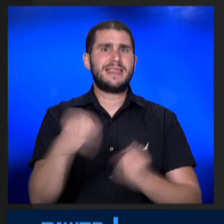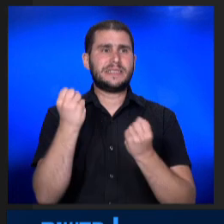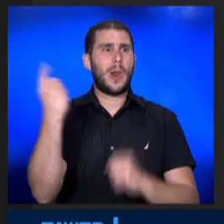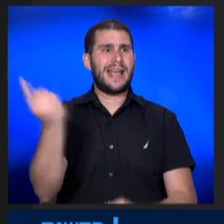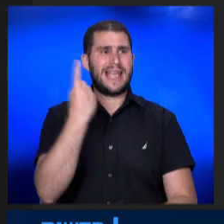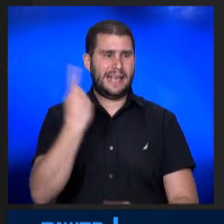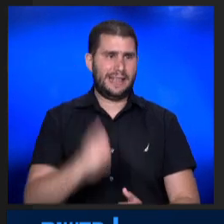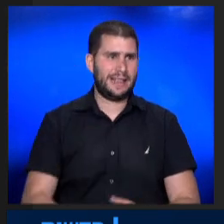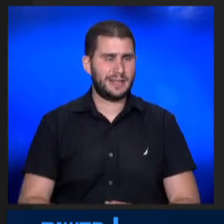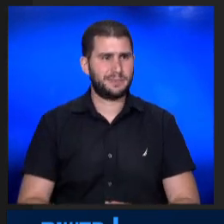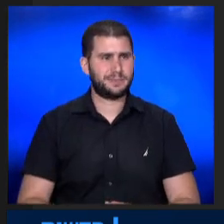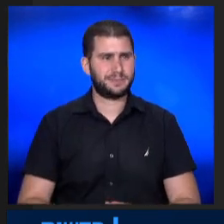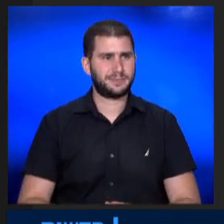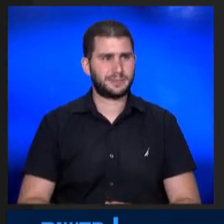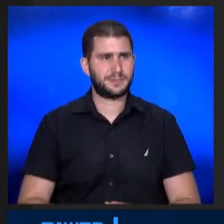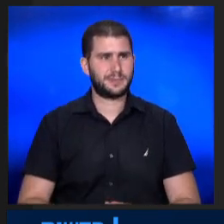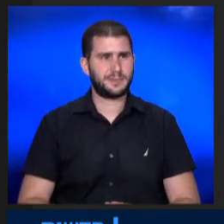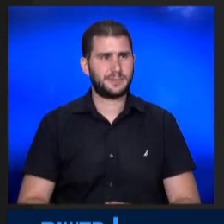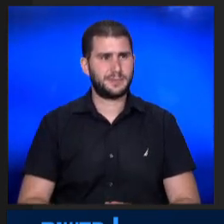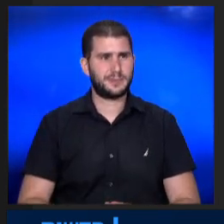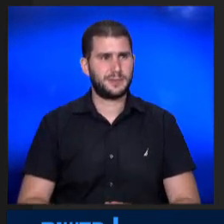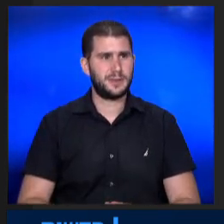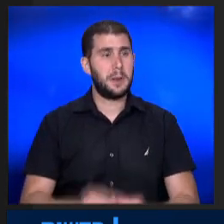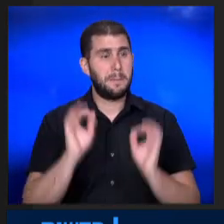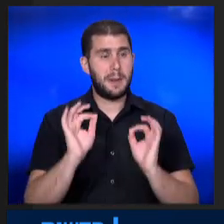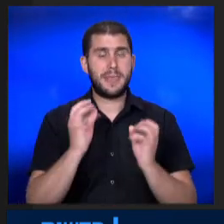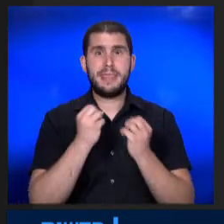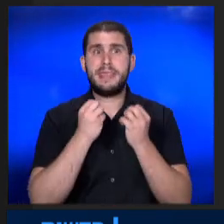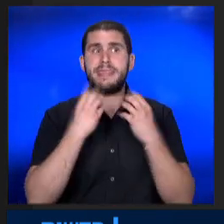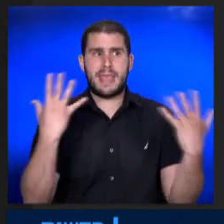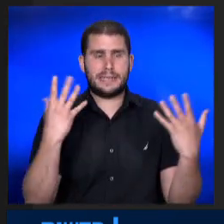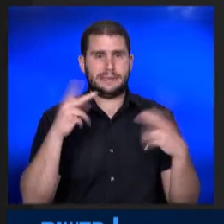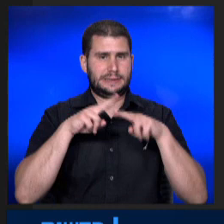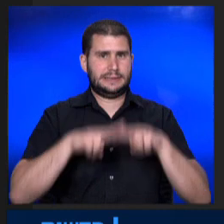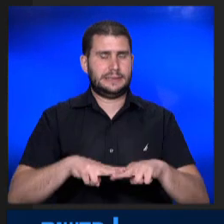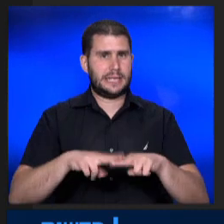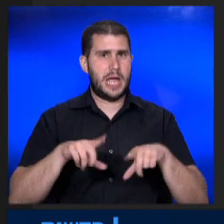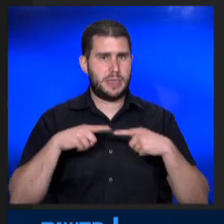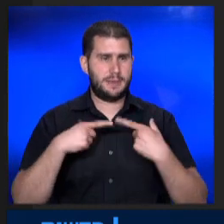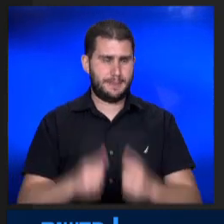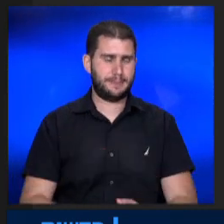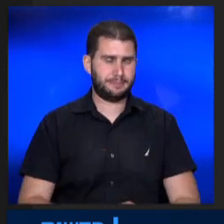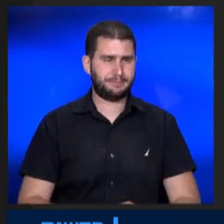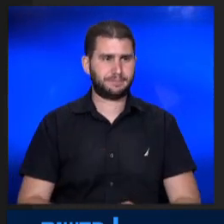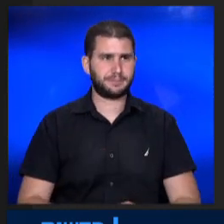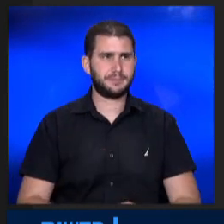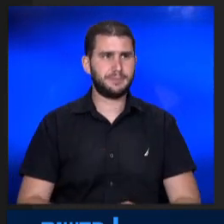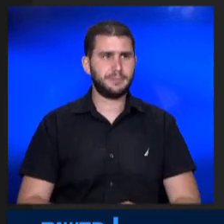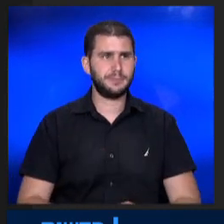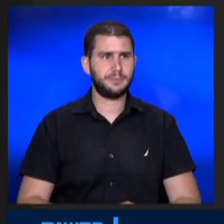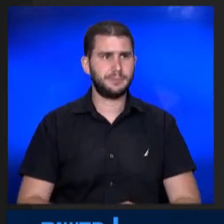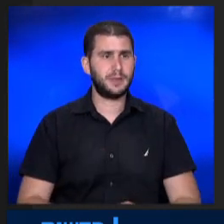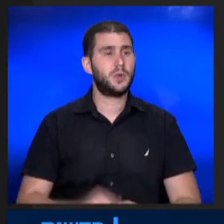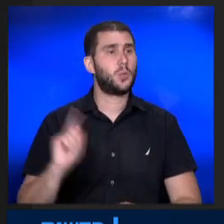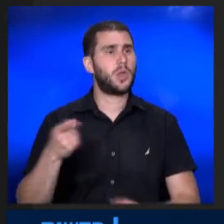fratellino, che è l'unico sopravvissuto e che è davvero un miracolo che sia sopravvissuto.